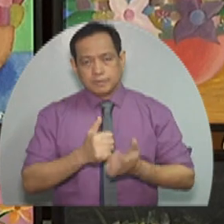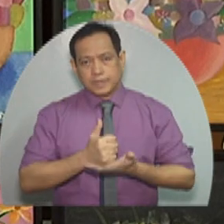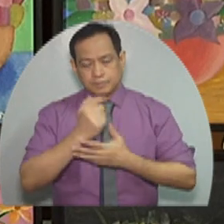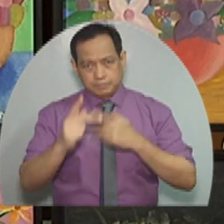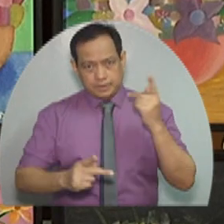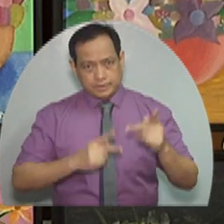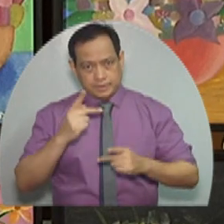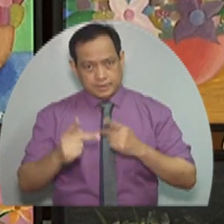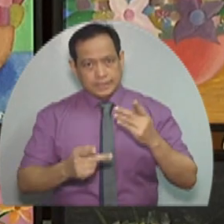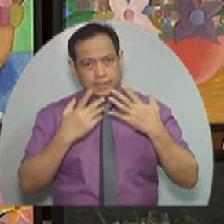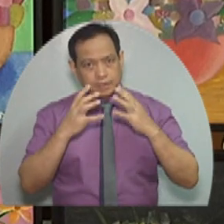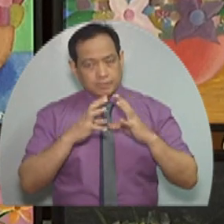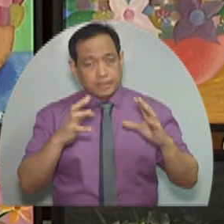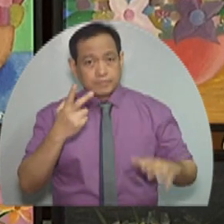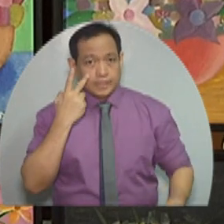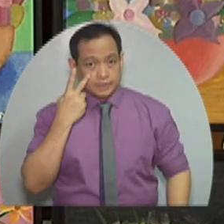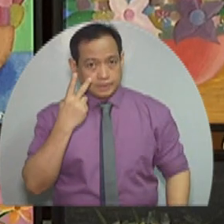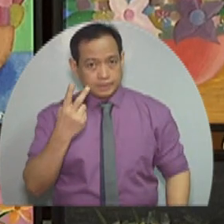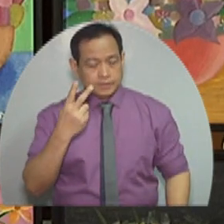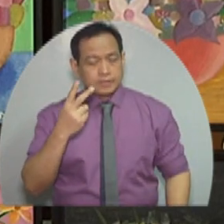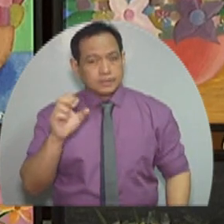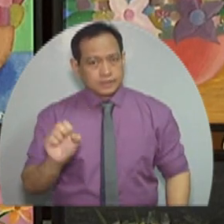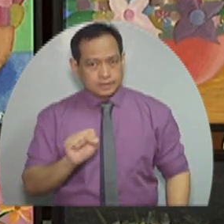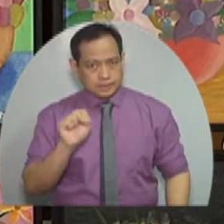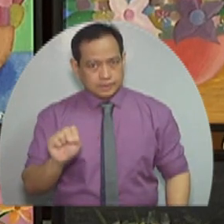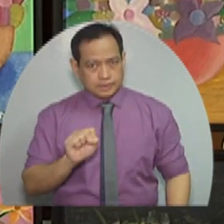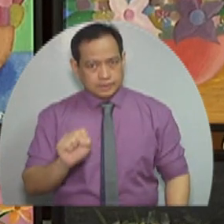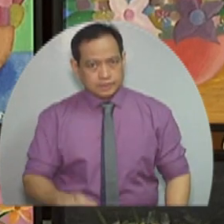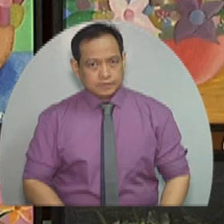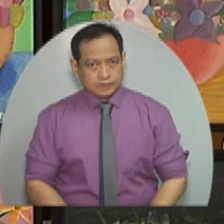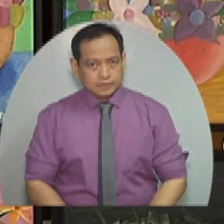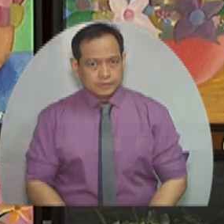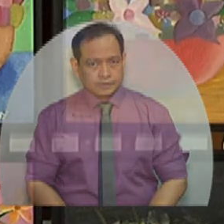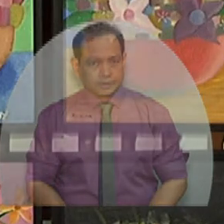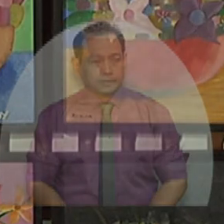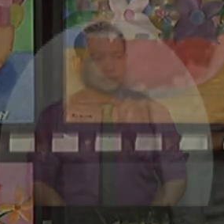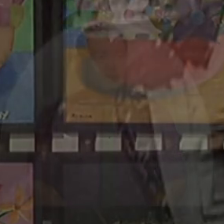ng pagtulong sa kapwa. Maraming salamat at magkita tayo sa Sabado.